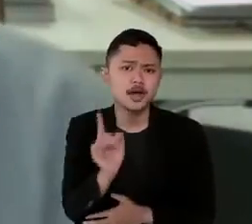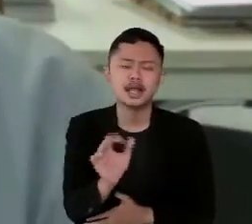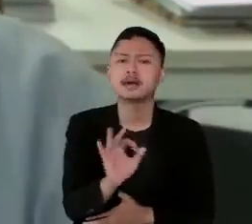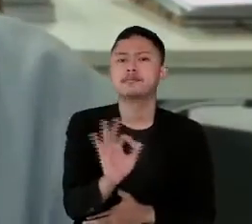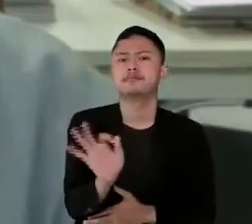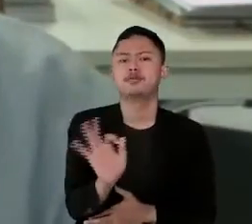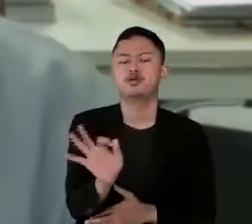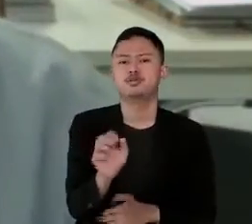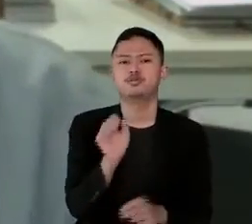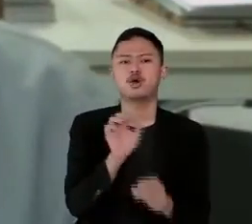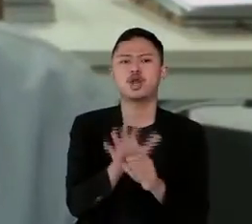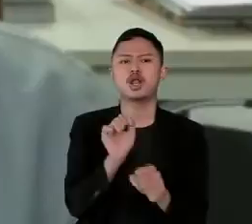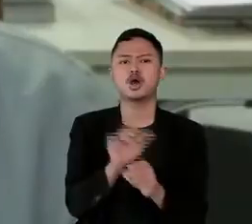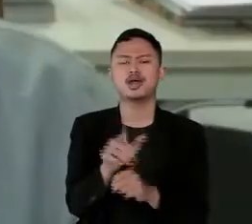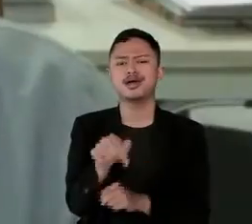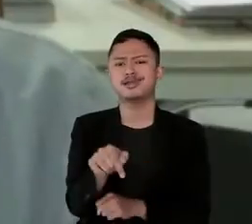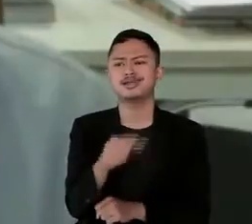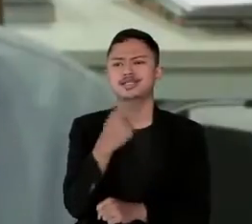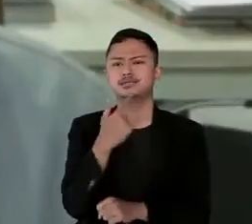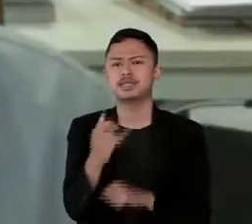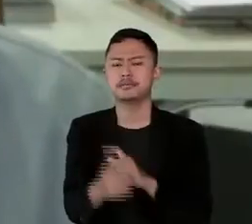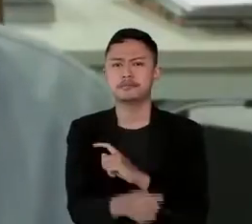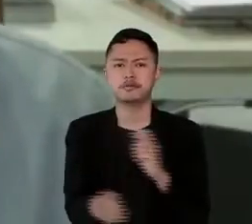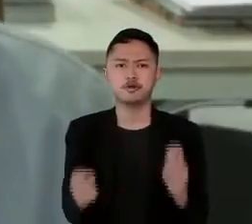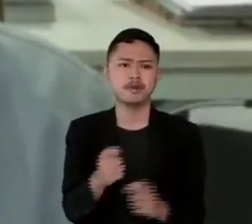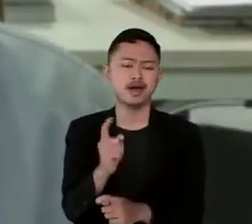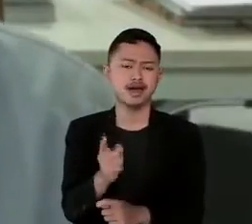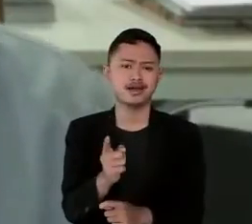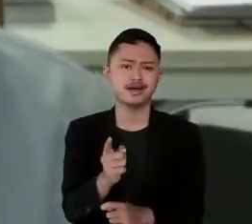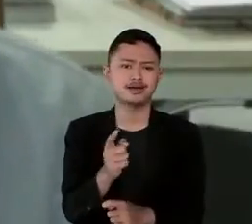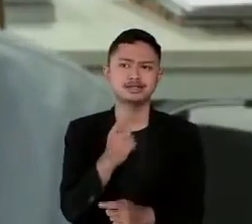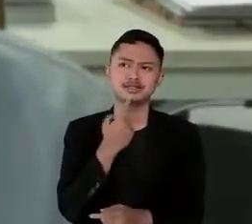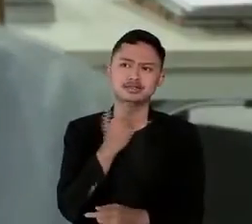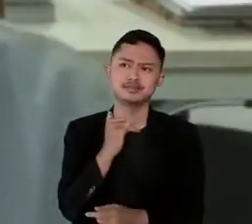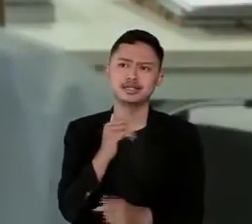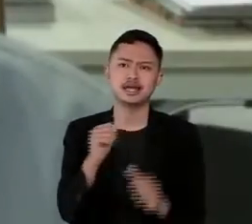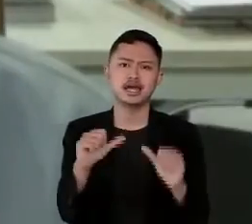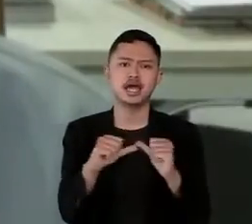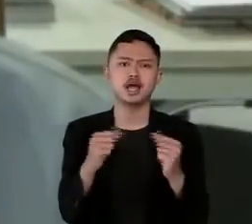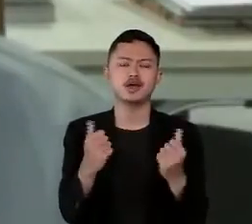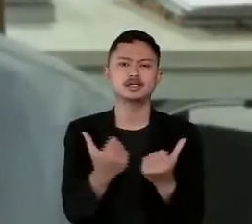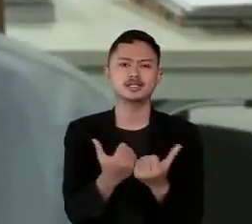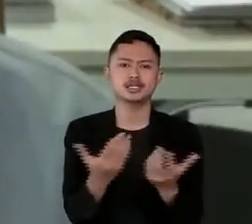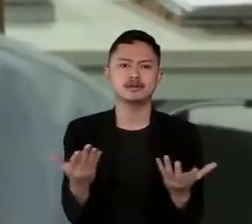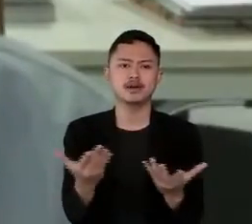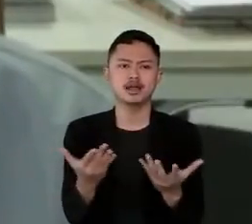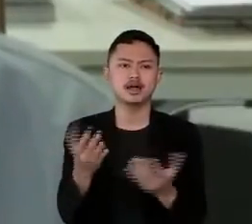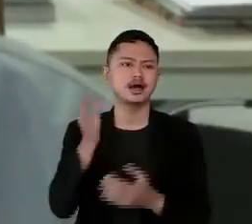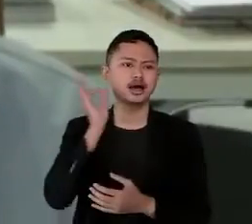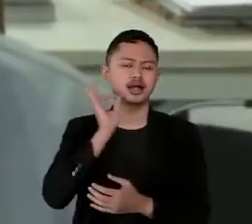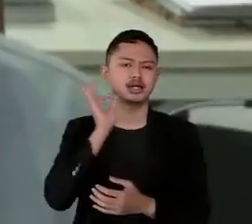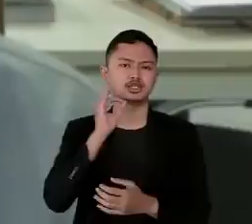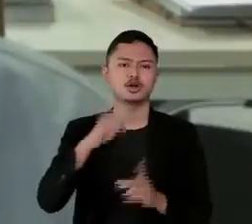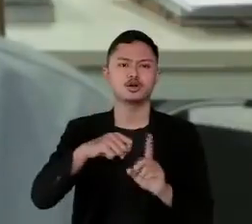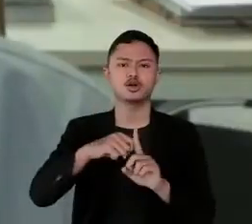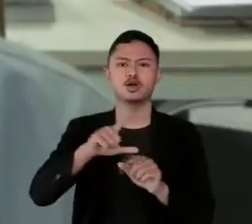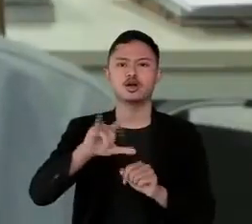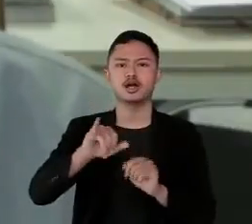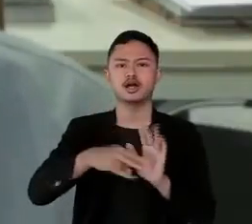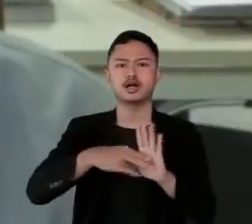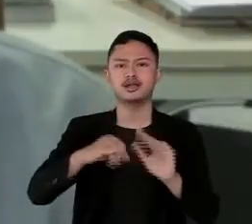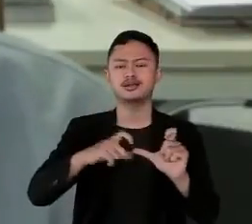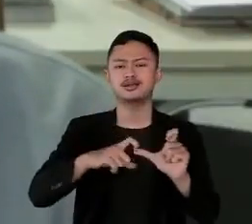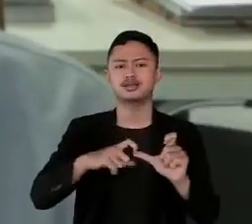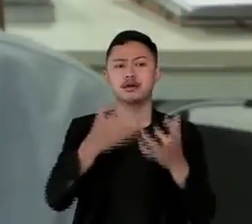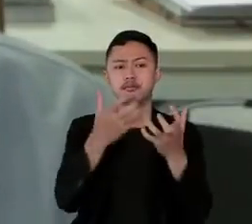varian varian ini perubahan-perubahan ini disertai dengan asosiasi terhadap gejala klinis semakin bra